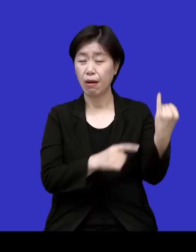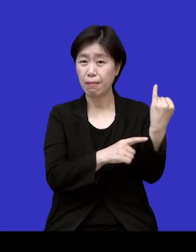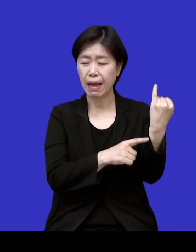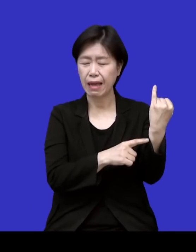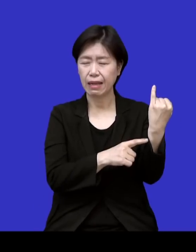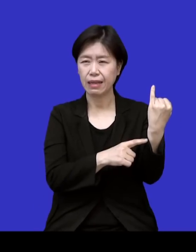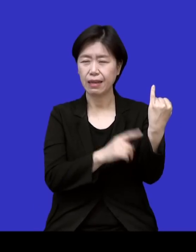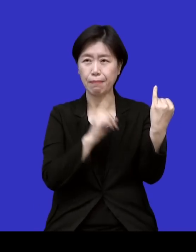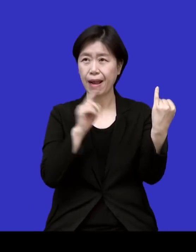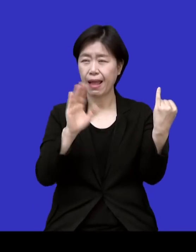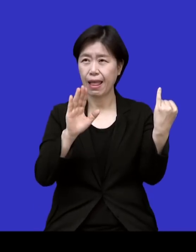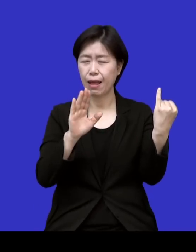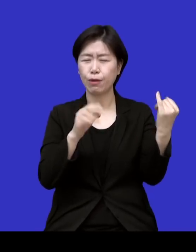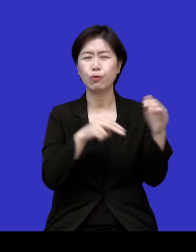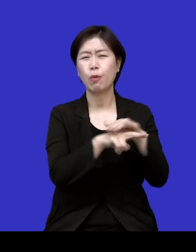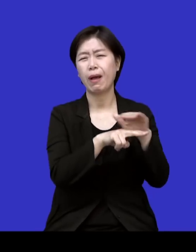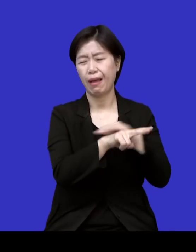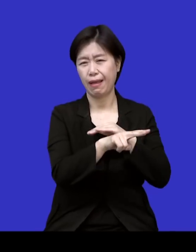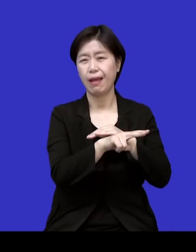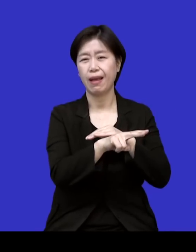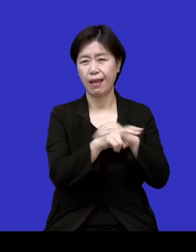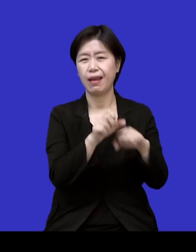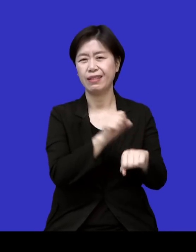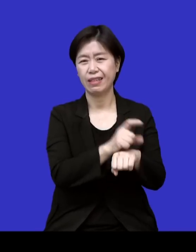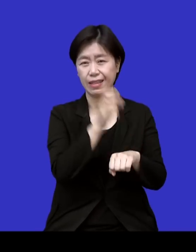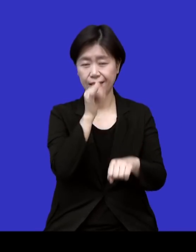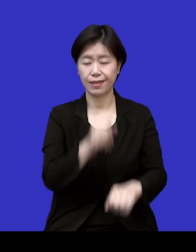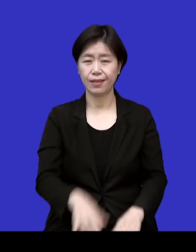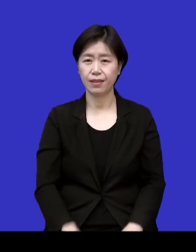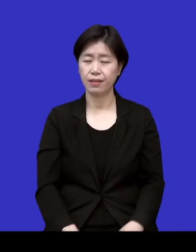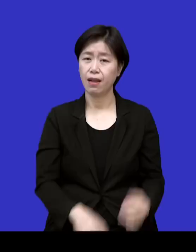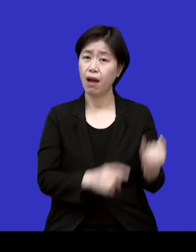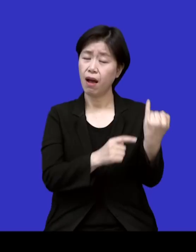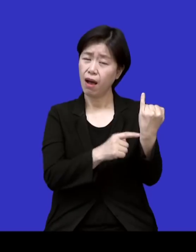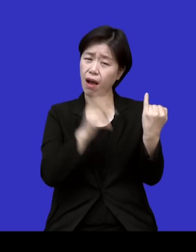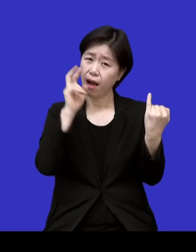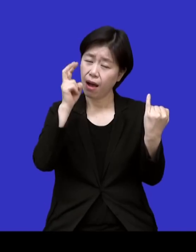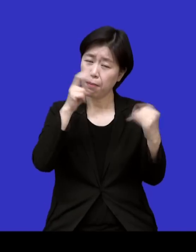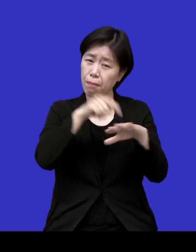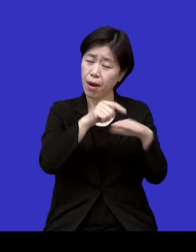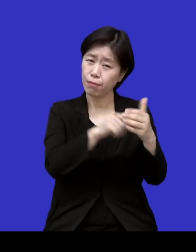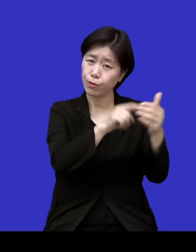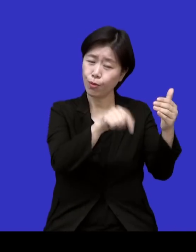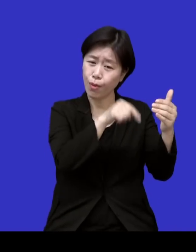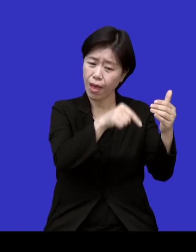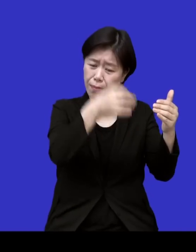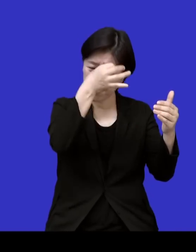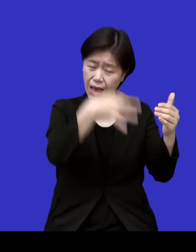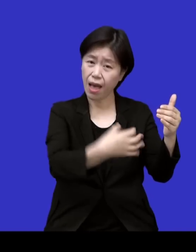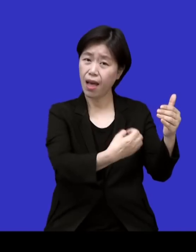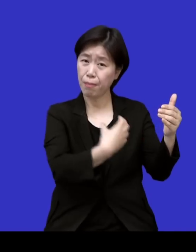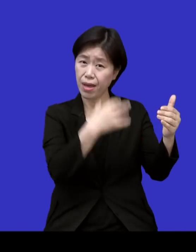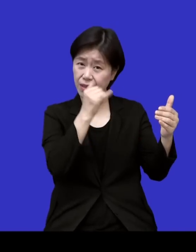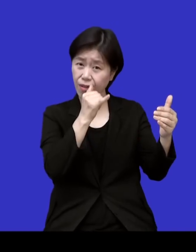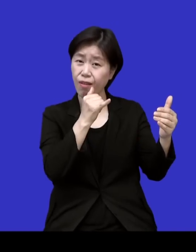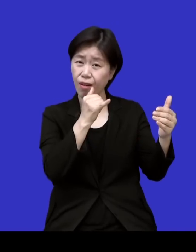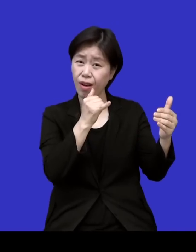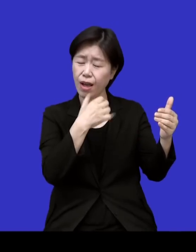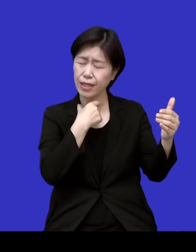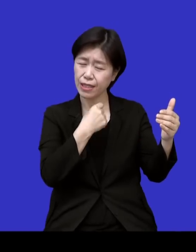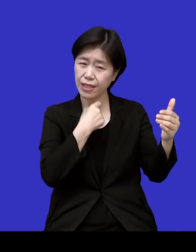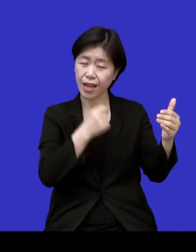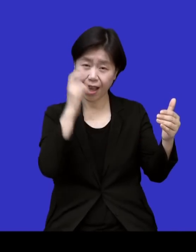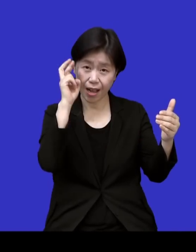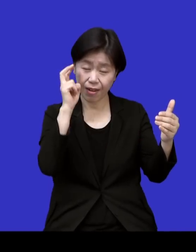기질이셨던 것 같아요. 예. 그러니까 속으로는 미안하니까 저한테 이제 막 산후조리도 하고